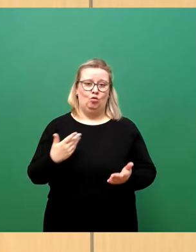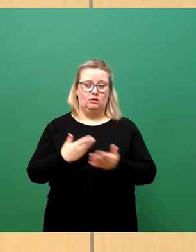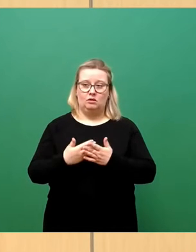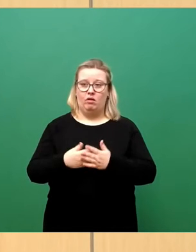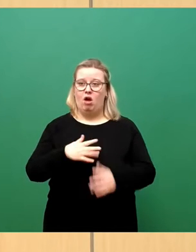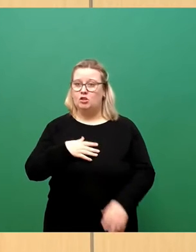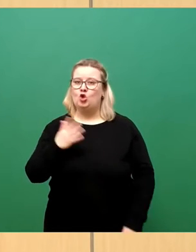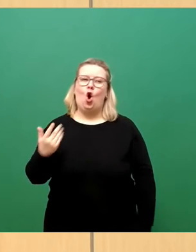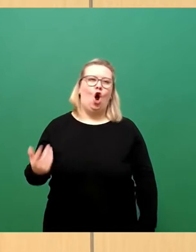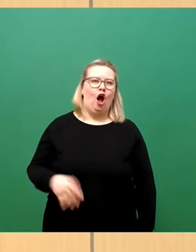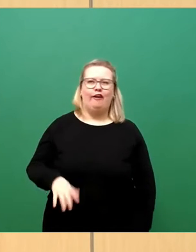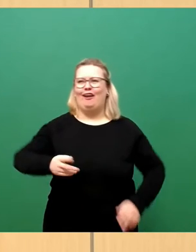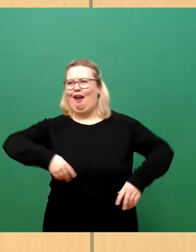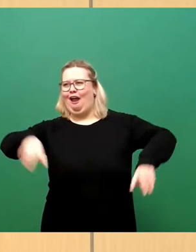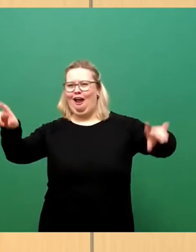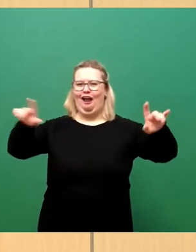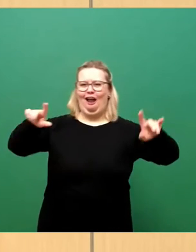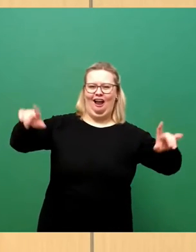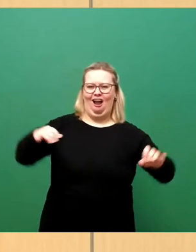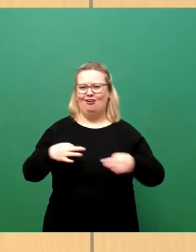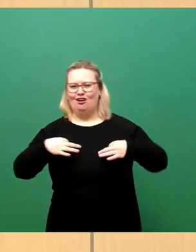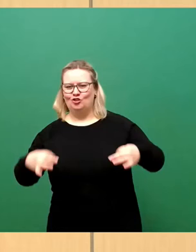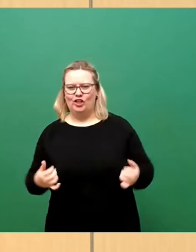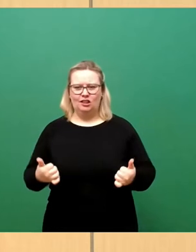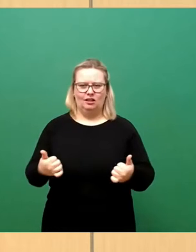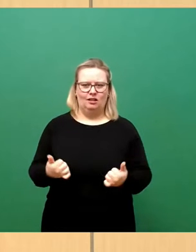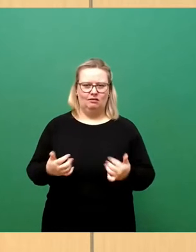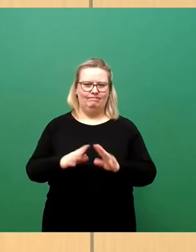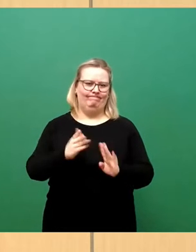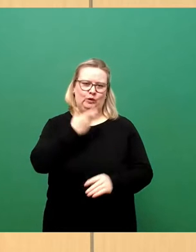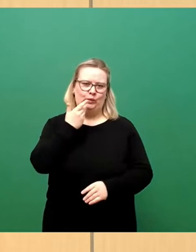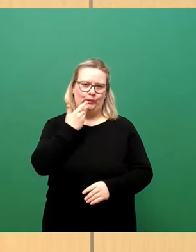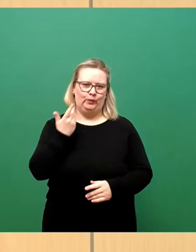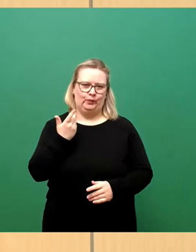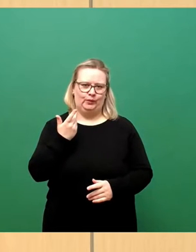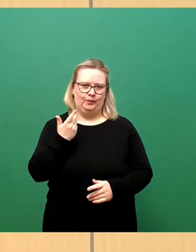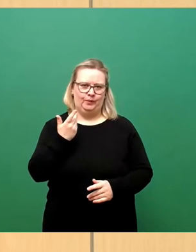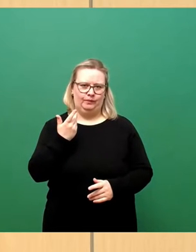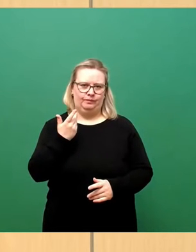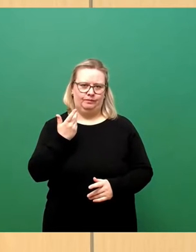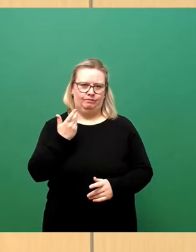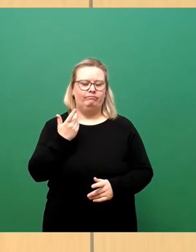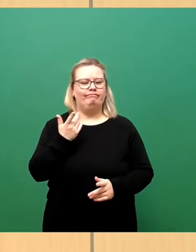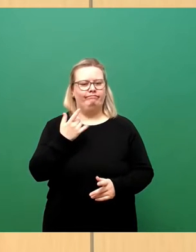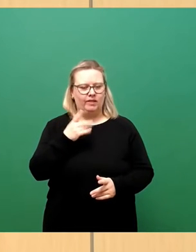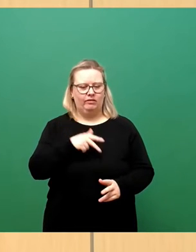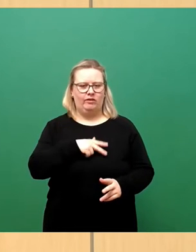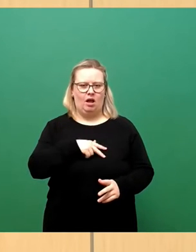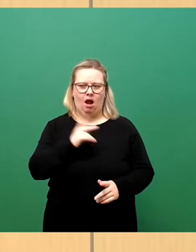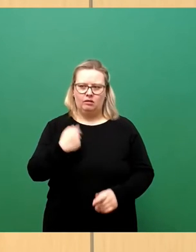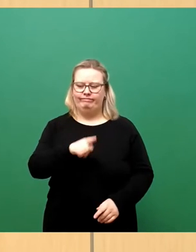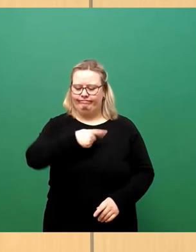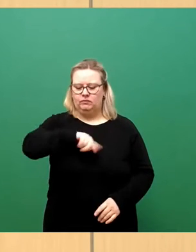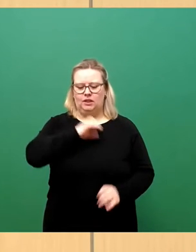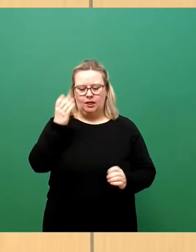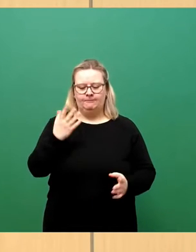irgendwie die Sektkorken knallen lassen, weil er sich mit seinen größtmöglichen Forderungen durchgesetzt hat, sondern allen war am Ende klar, das